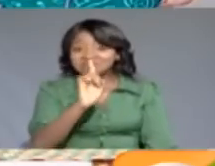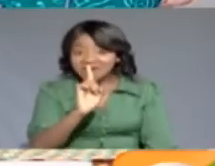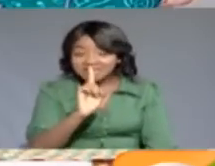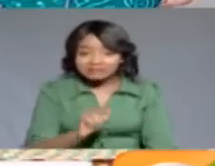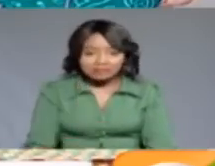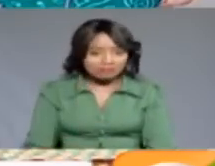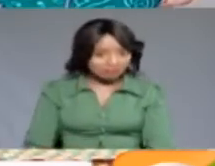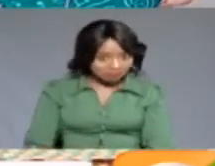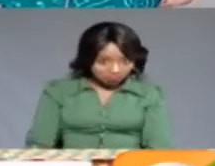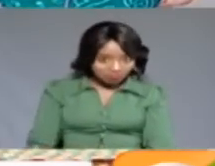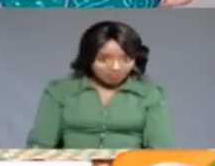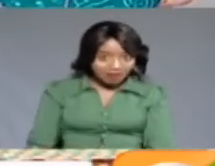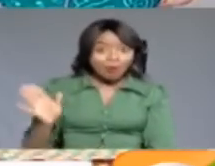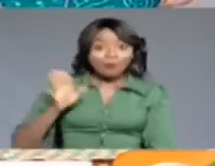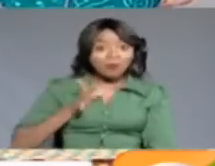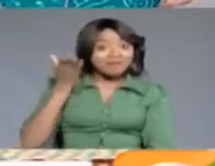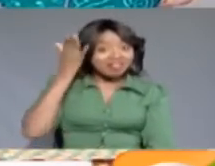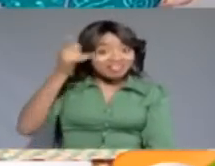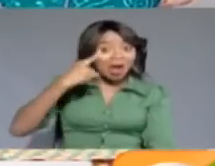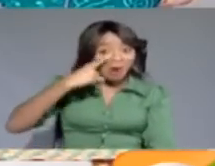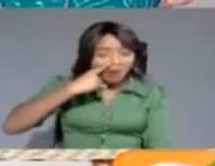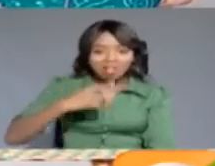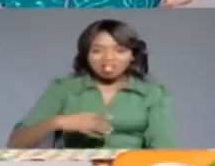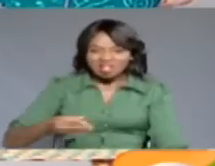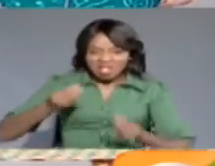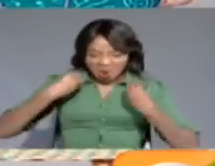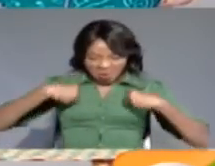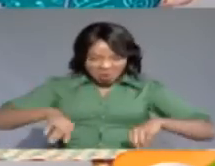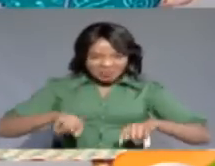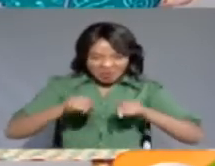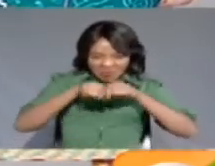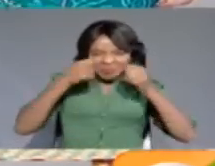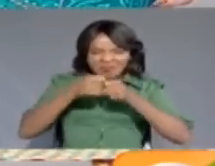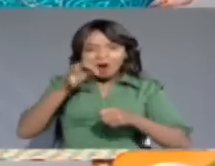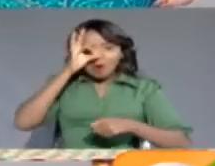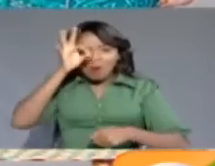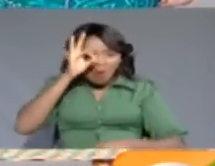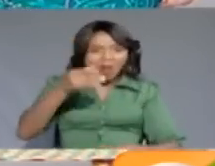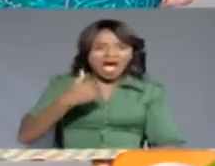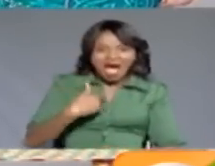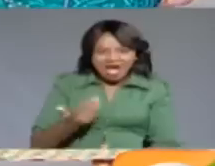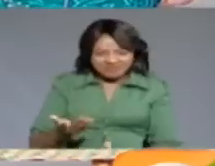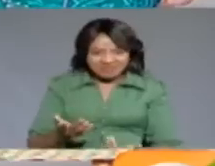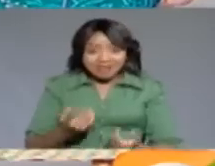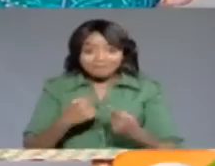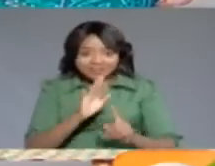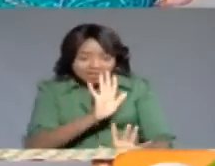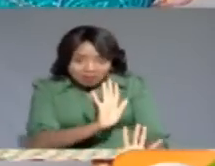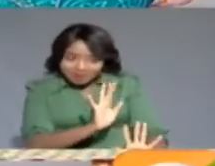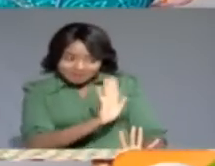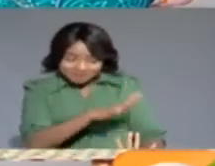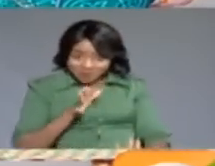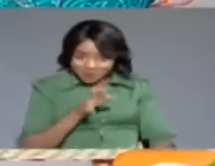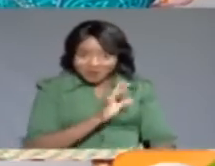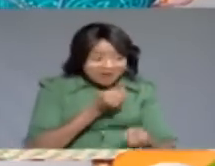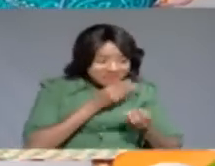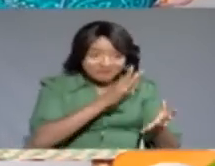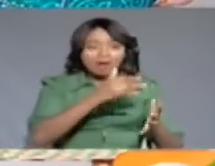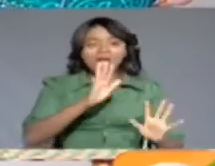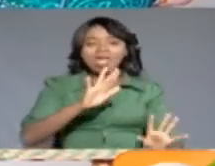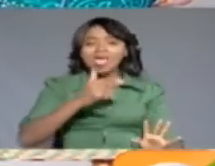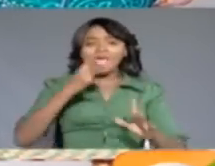mpaka ili titi linatoka hapa kando. Unaona? Na kwake hata hana habari. Lakini mwambie kuna harusi. Anajipamba.